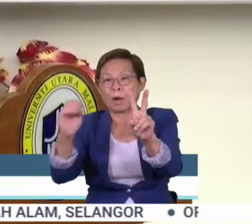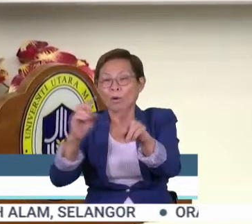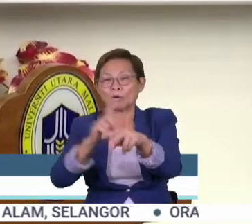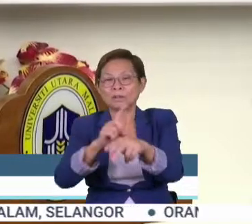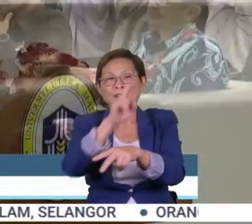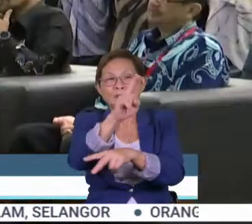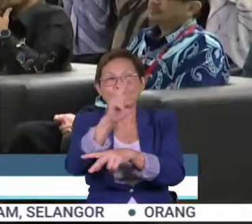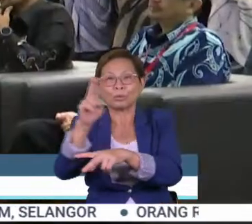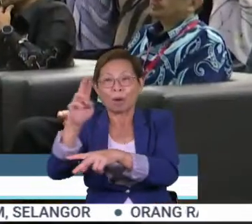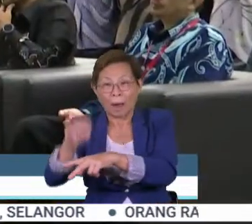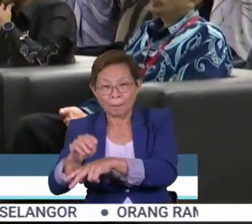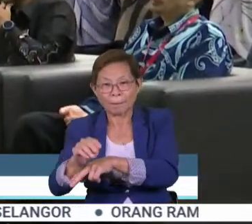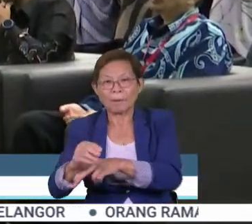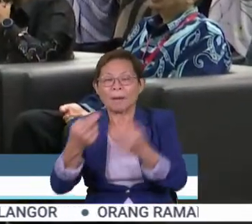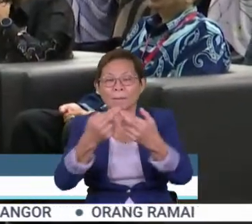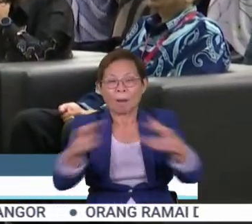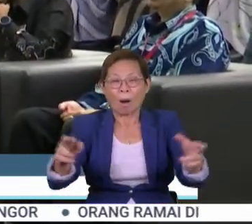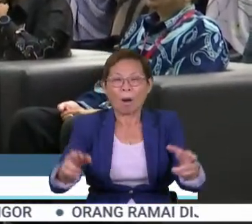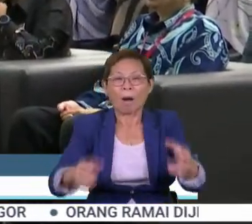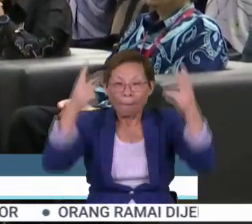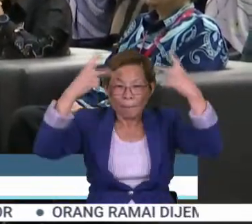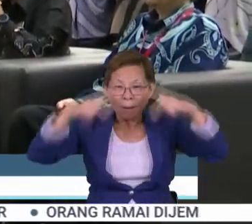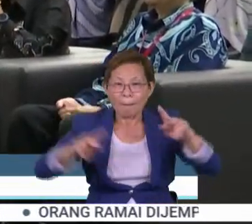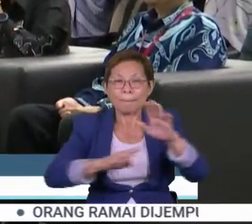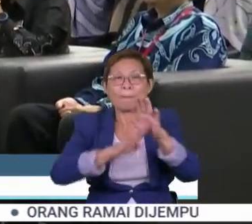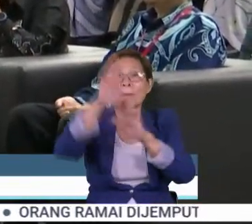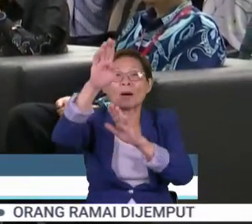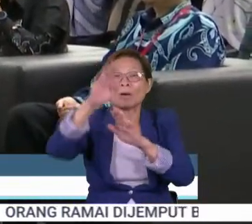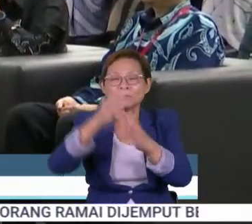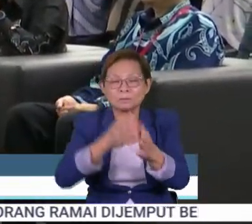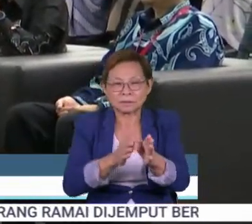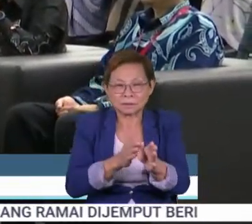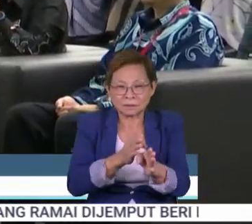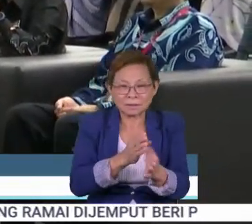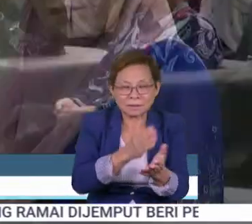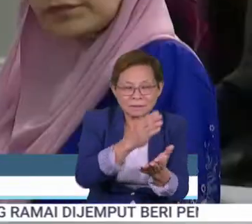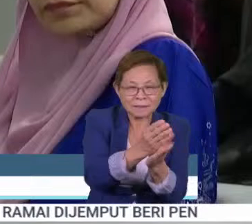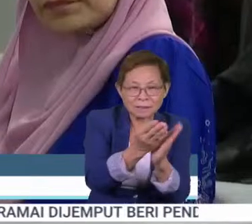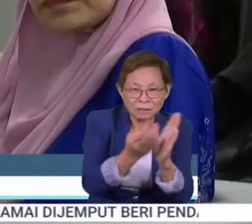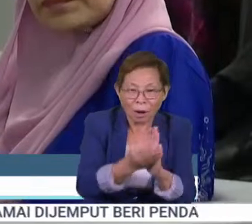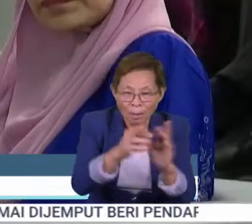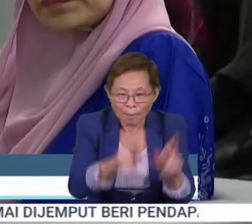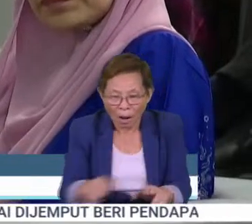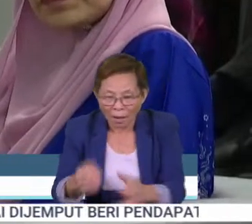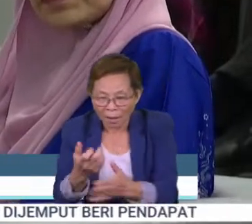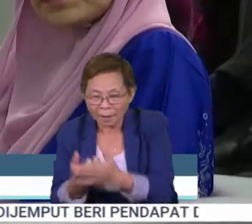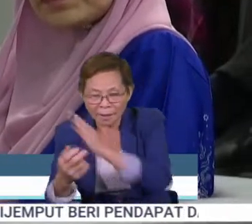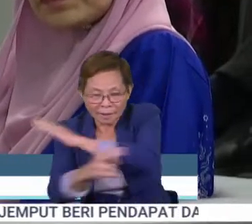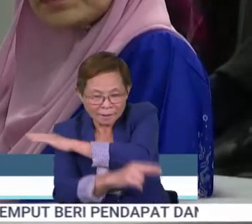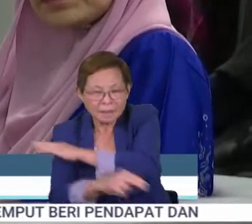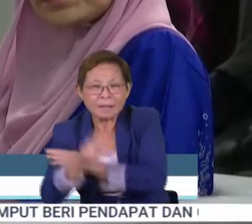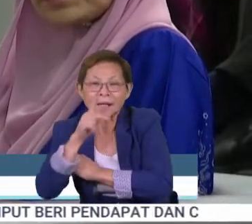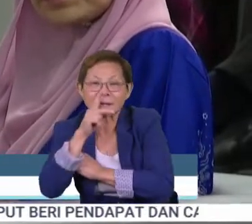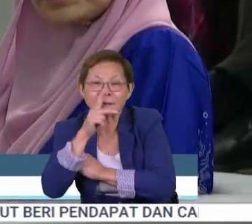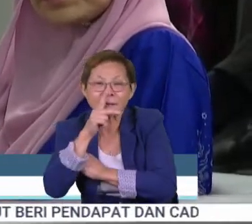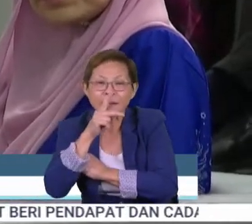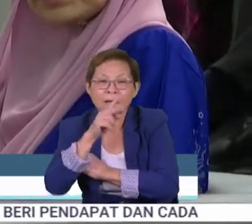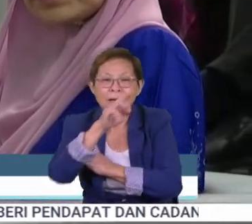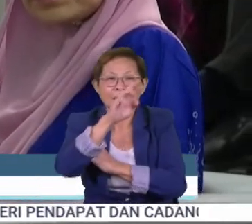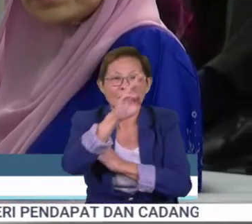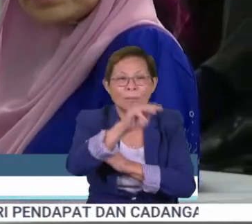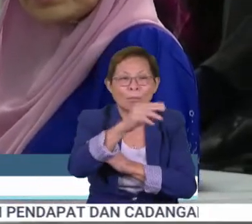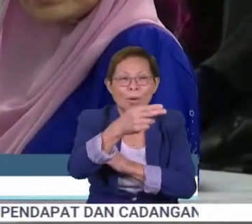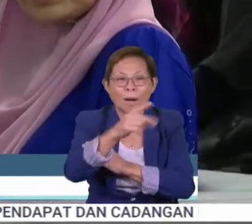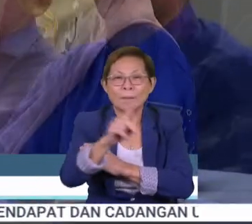yang disempurnakan Timbalan Pengarah Pembangunan Sektoral Bahagian Perancangan Ekonomi Negeri Kedah BPEN Muhammad